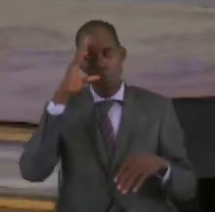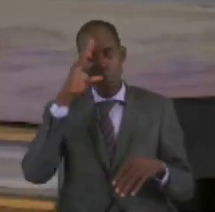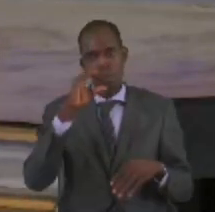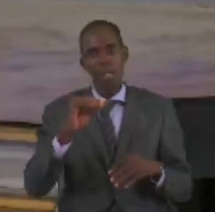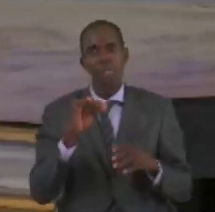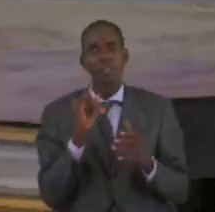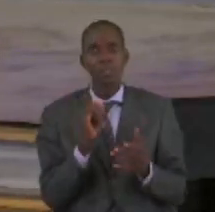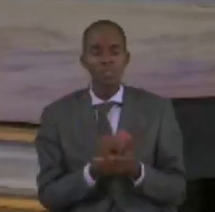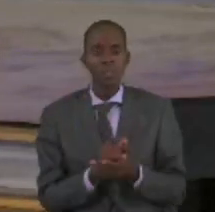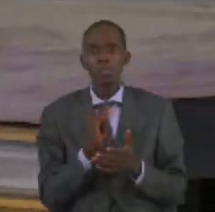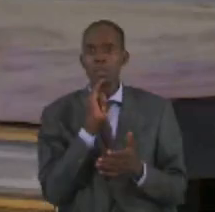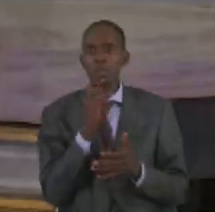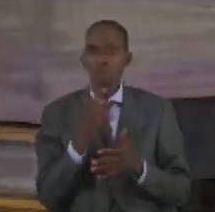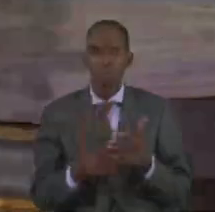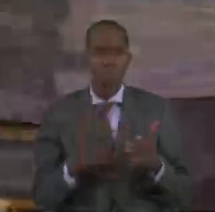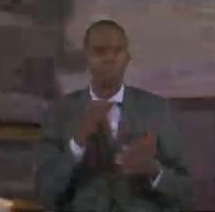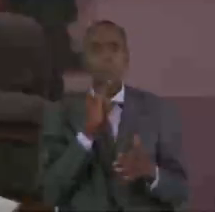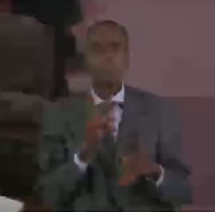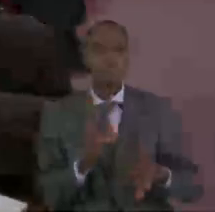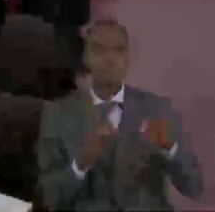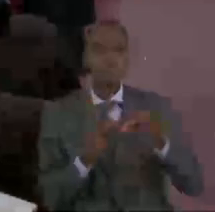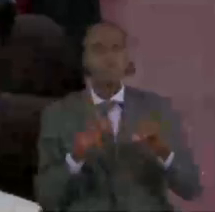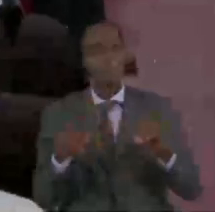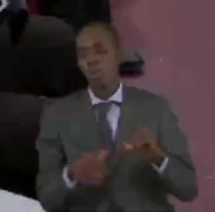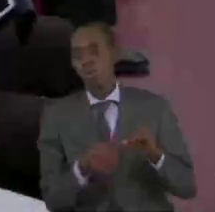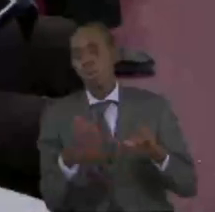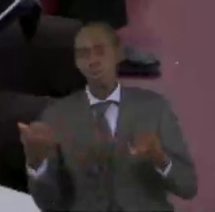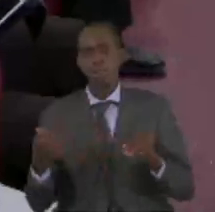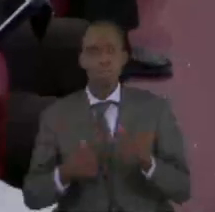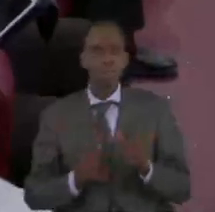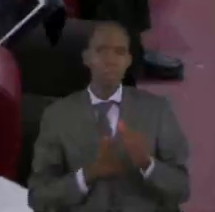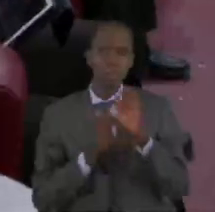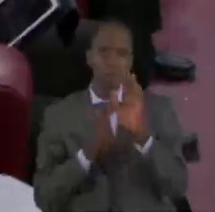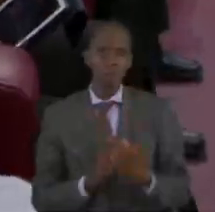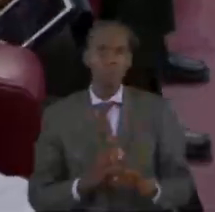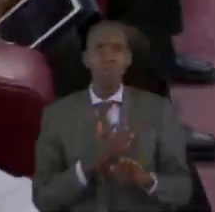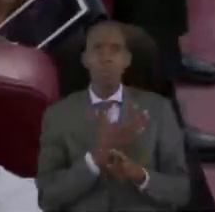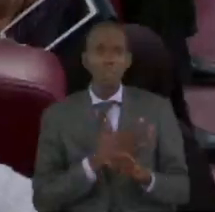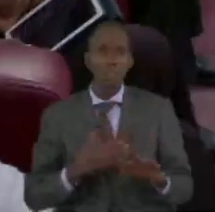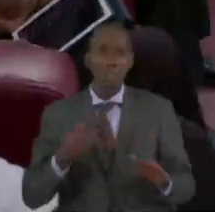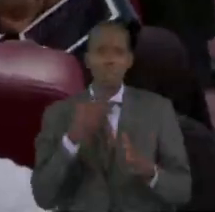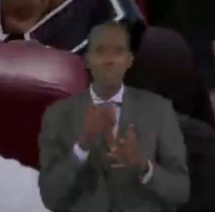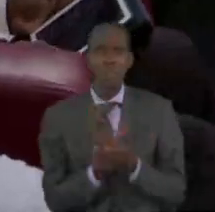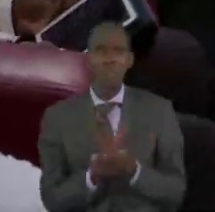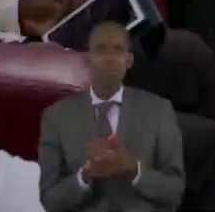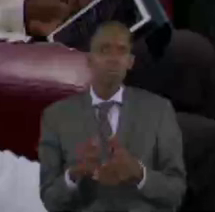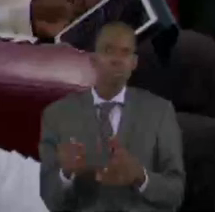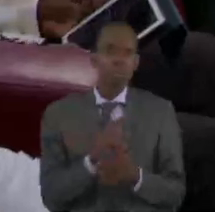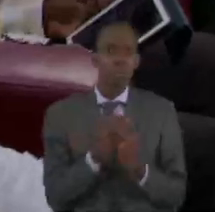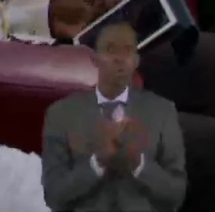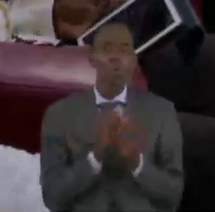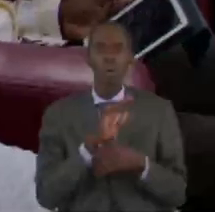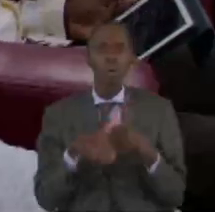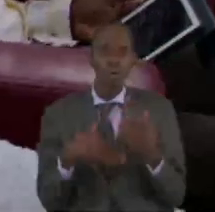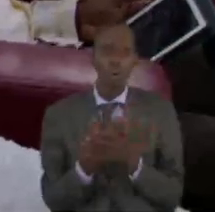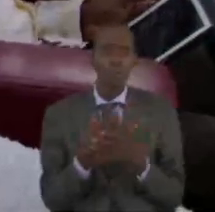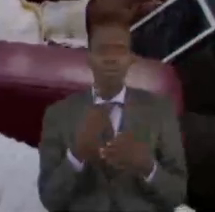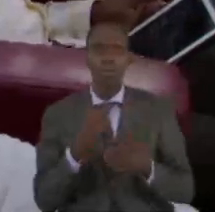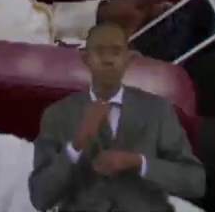hommes. Alors c'est ce qu'on a vu, ces apôtres ont fait lorsque Paul est venu, la même chose avec